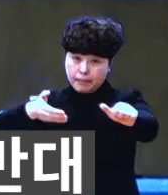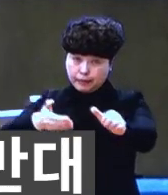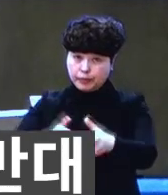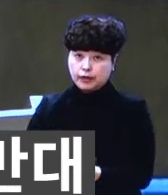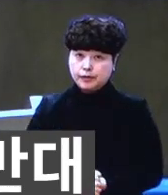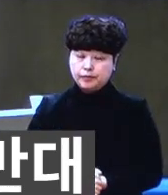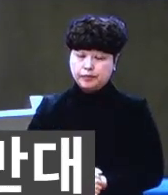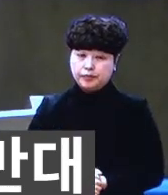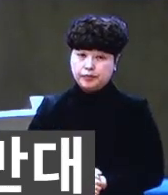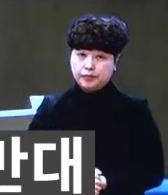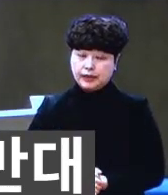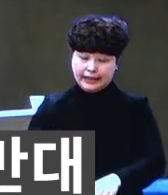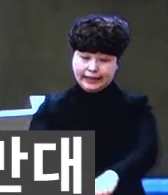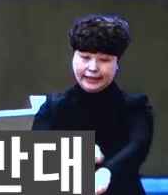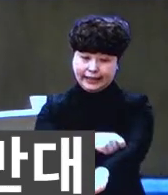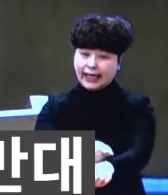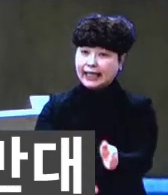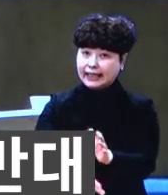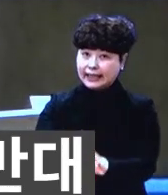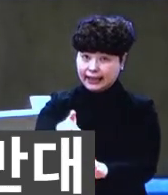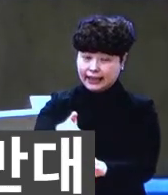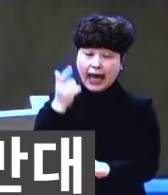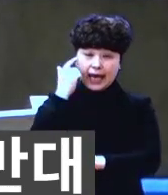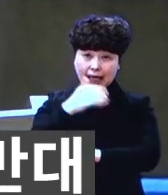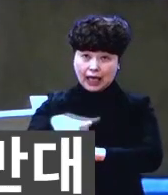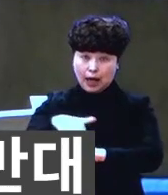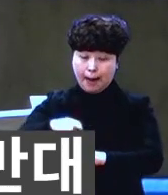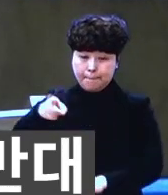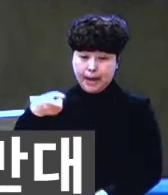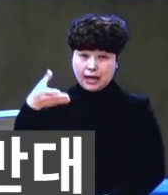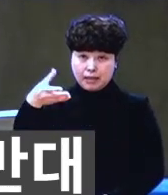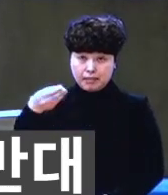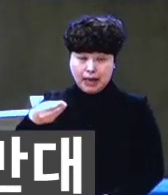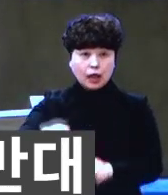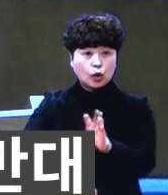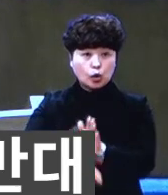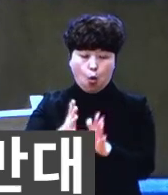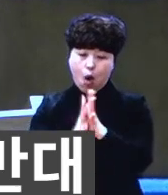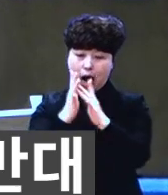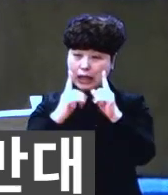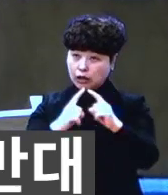흥례시 예정을 앞두고 있는 백만 화성 출신